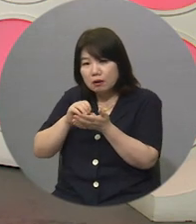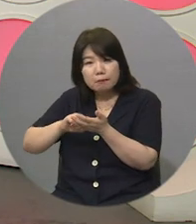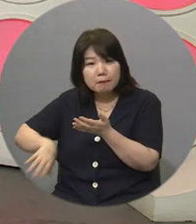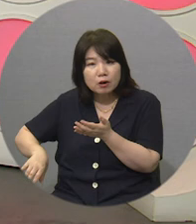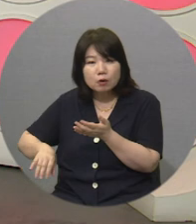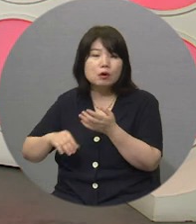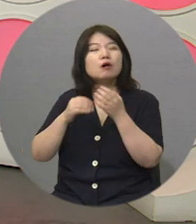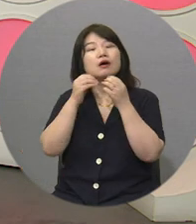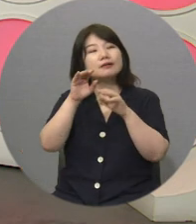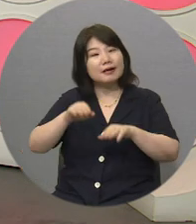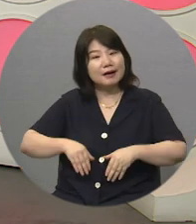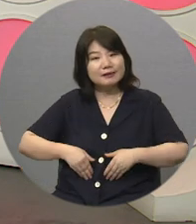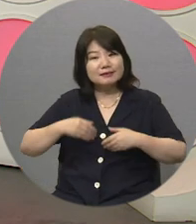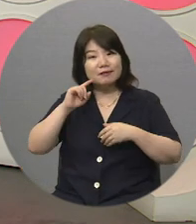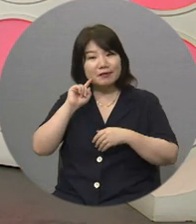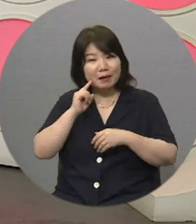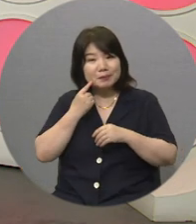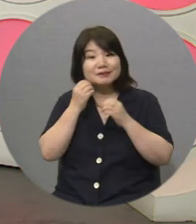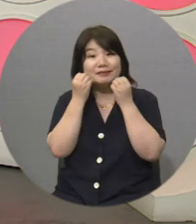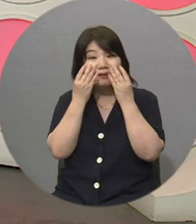새 양말을 선물했습니다.